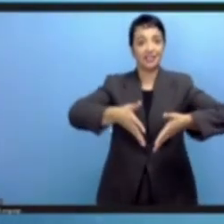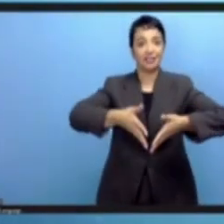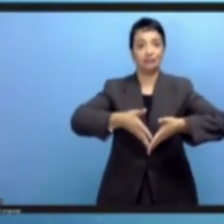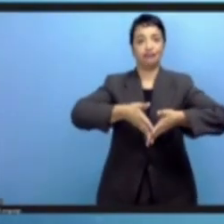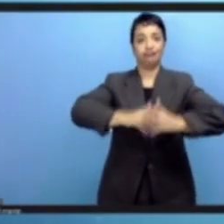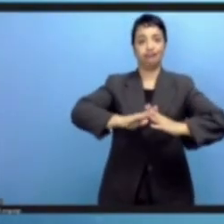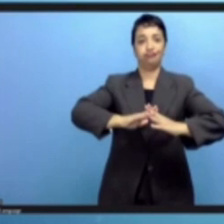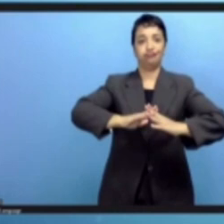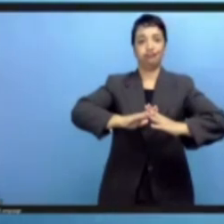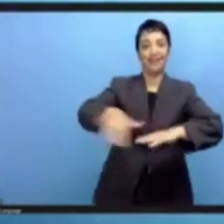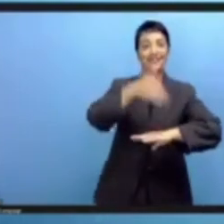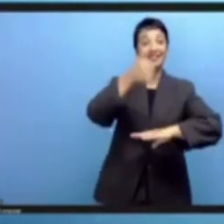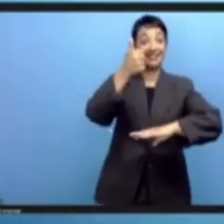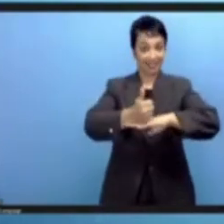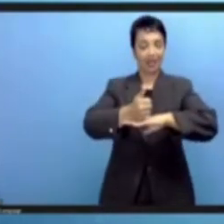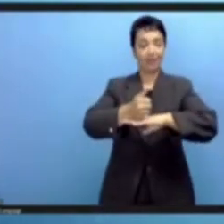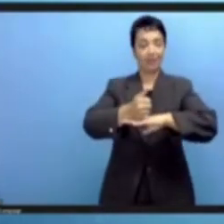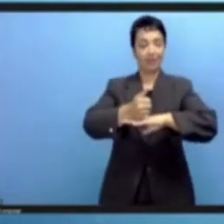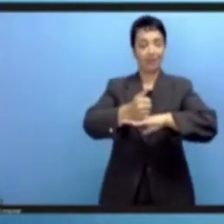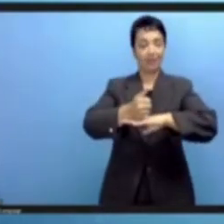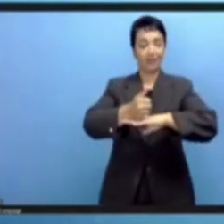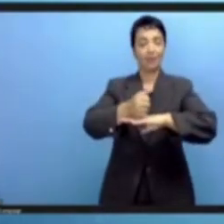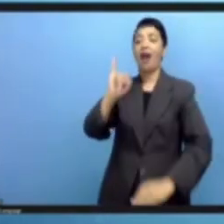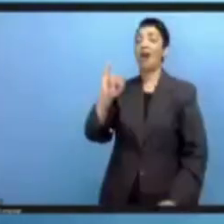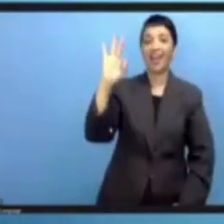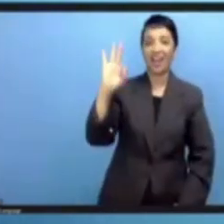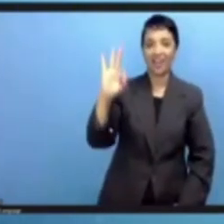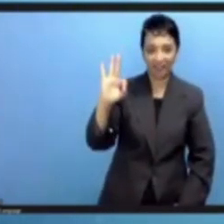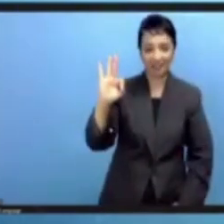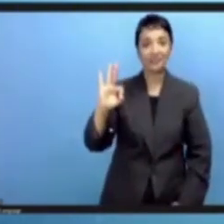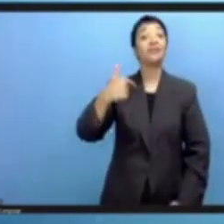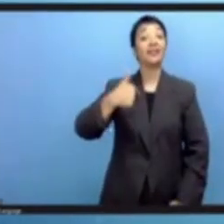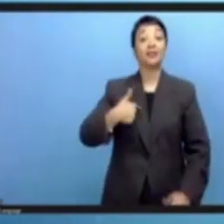a donné naissance à ce forum FGI.